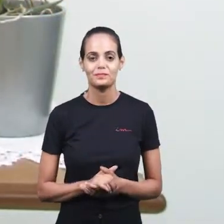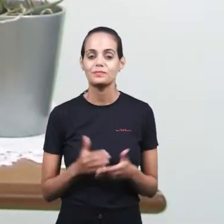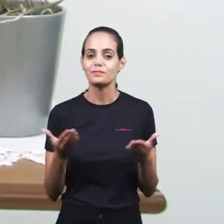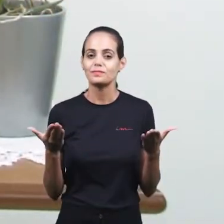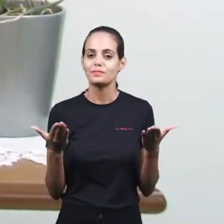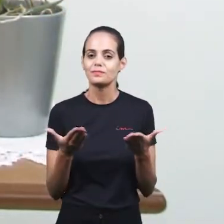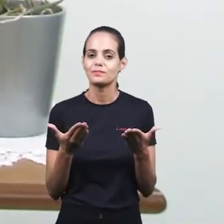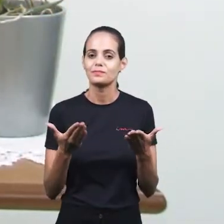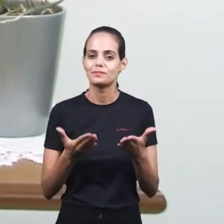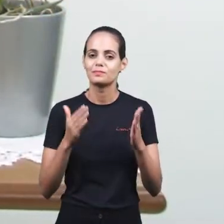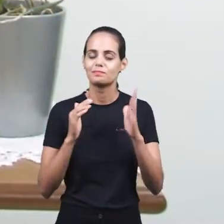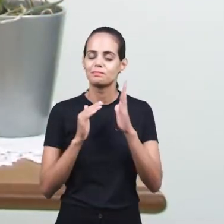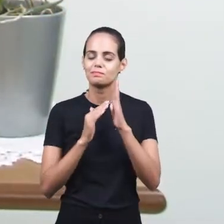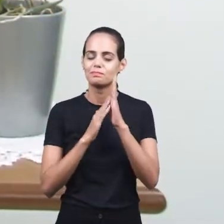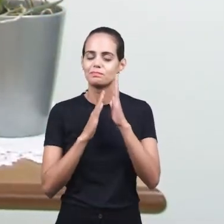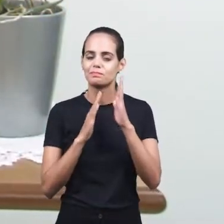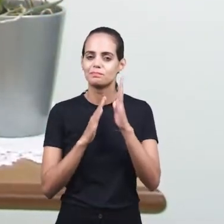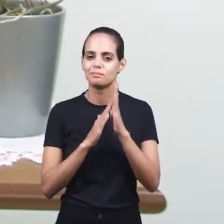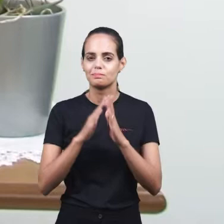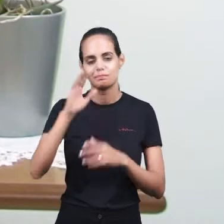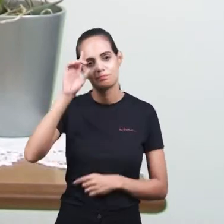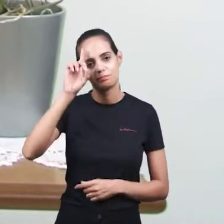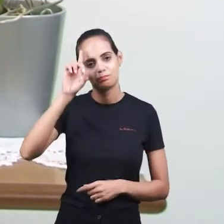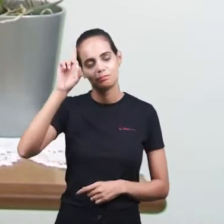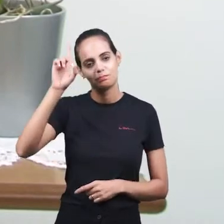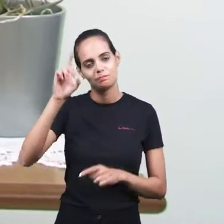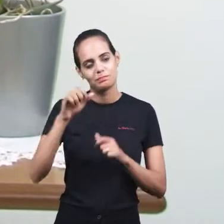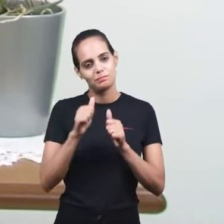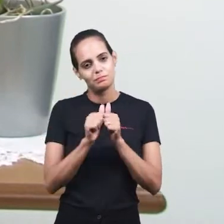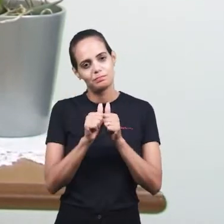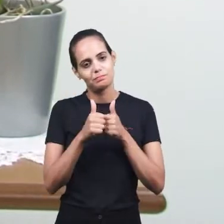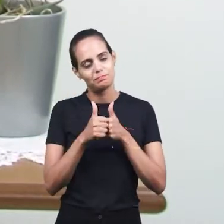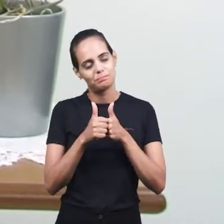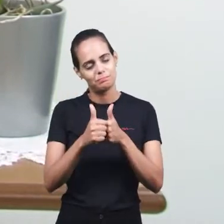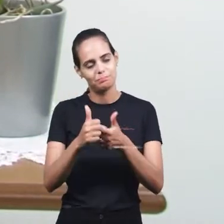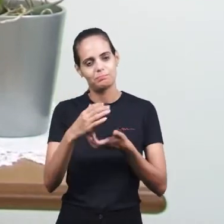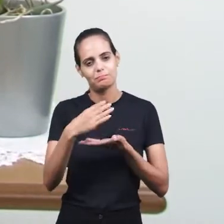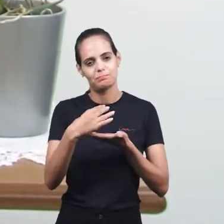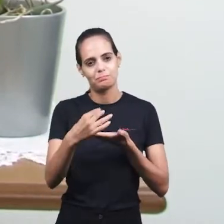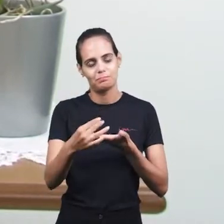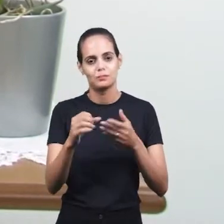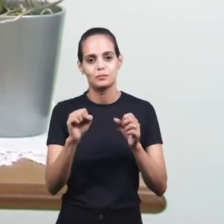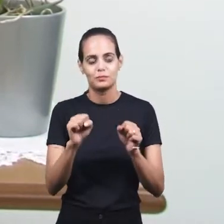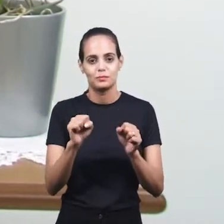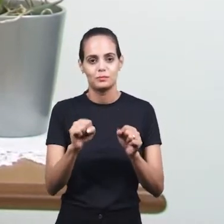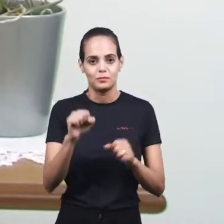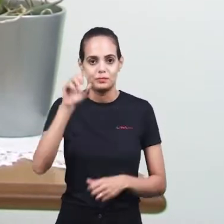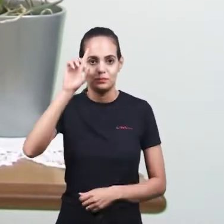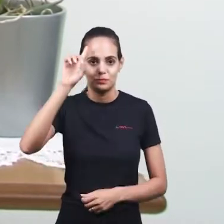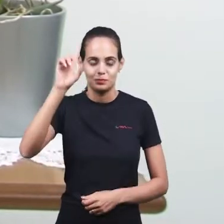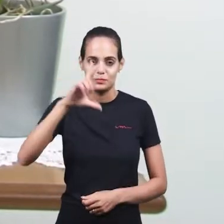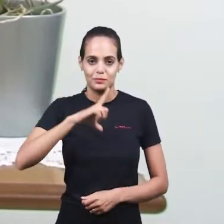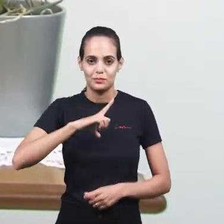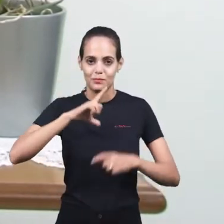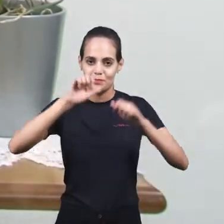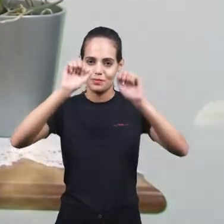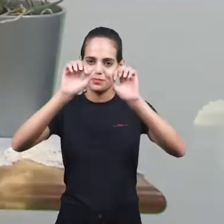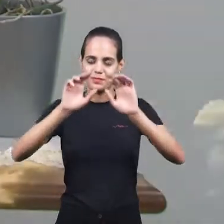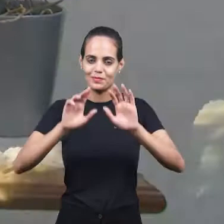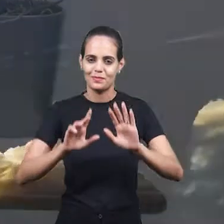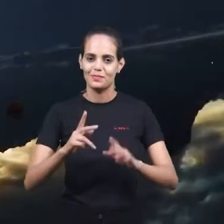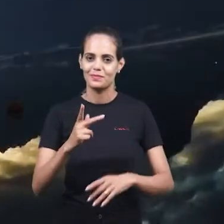Давайте споем еще один псалом, поклонение Господу. Если вы знаете слова, пойте вместе с